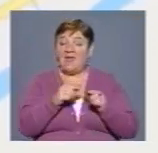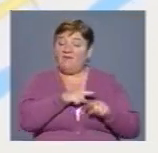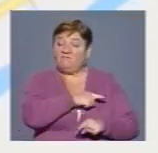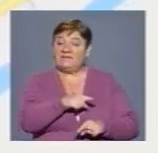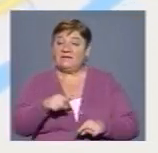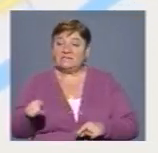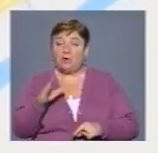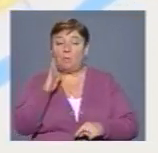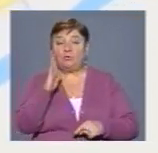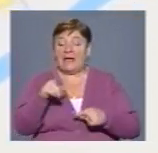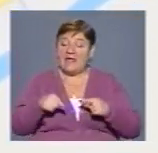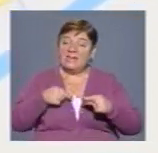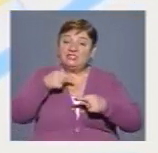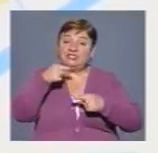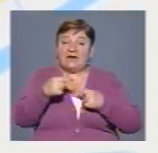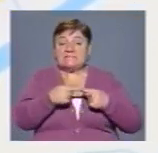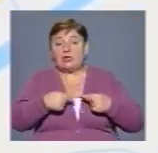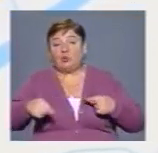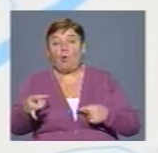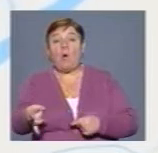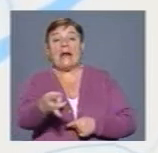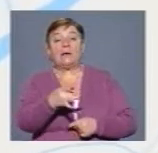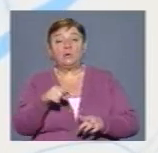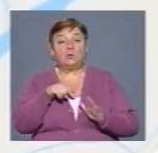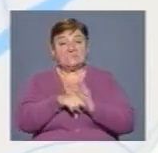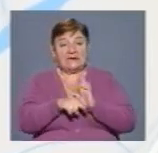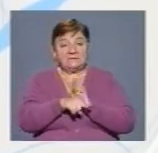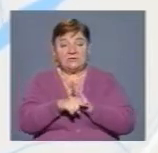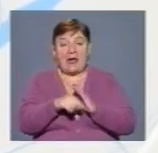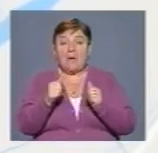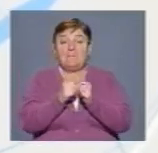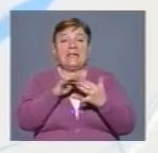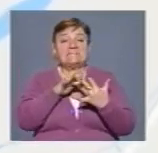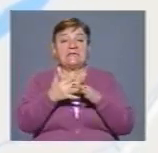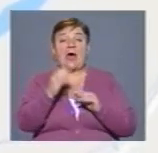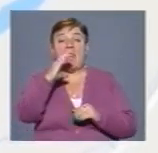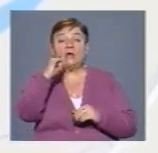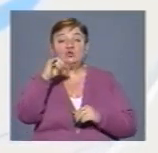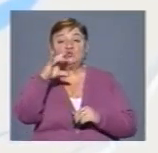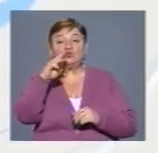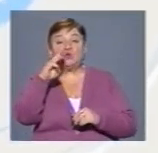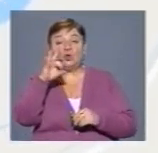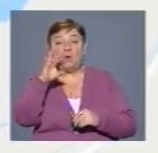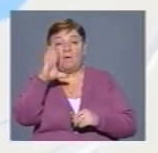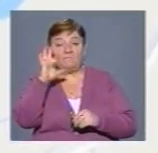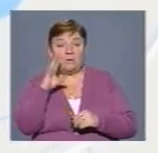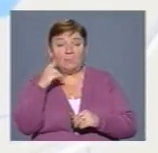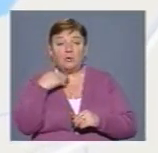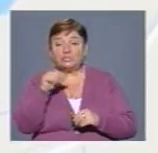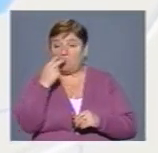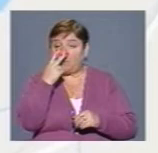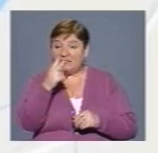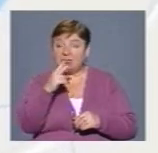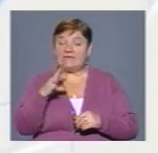траси буде можливий через дорогу районного значення неподалік села Сусково. Місце проведення ремонту, а також схему об'їзду можна побачити зараз